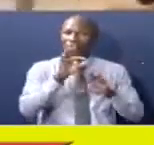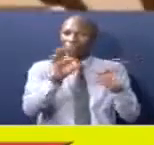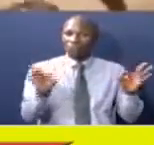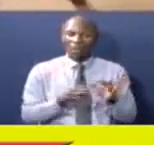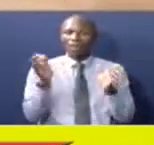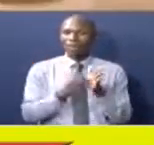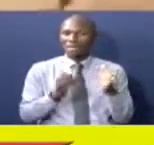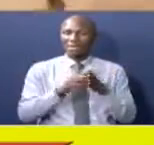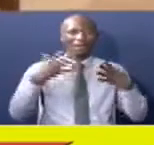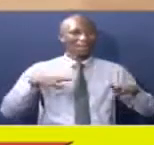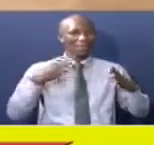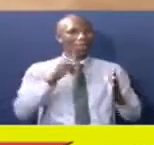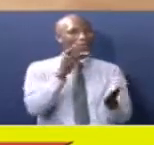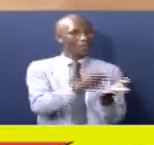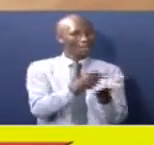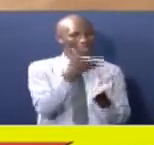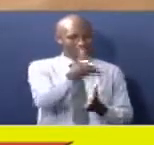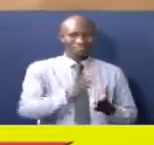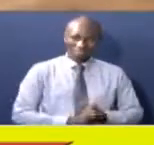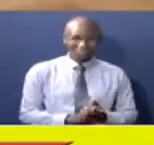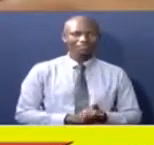chama Chakos People Park